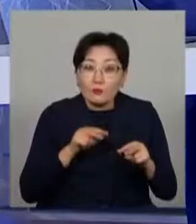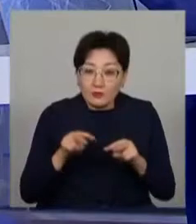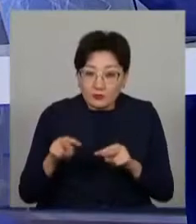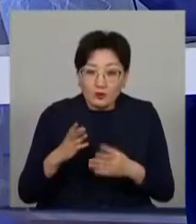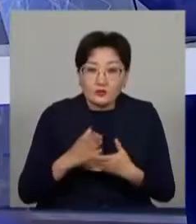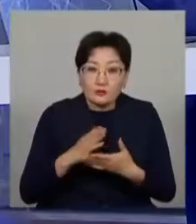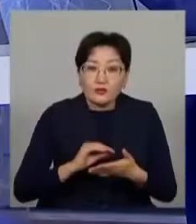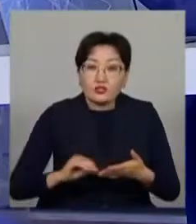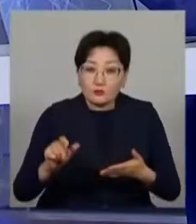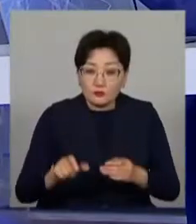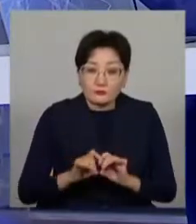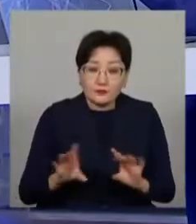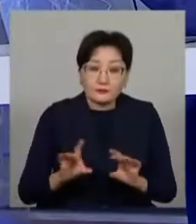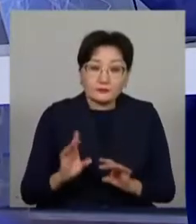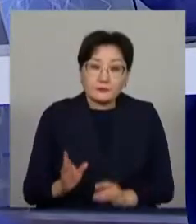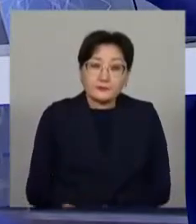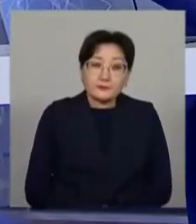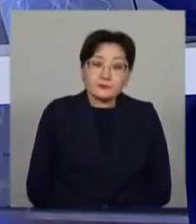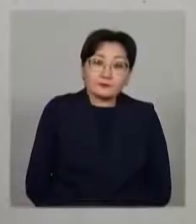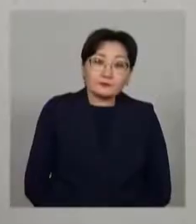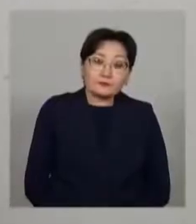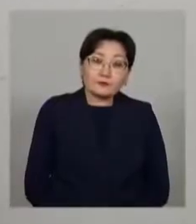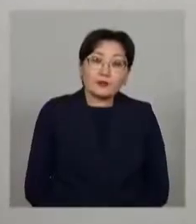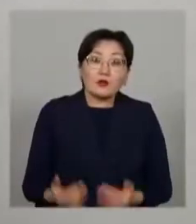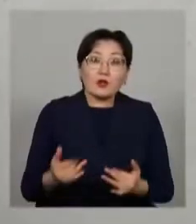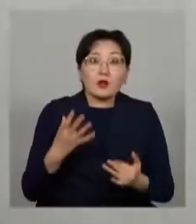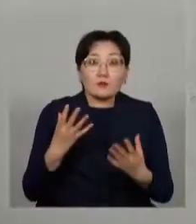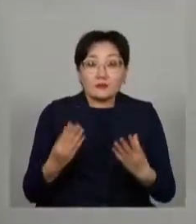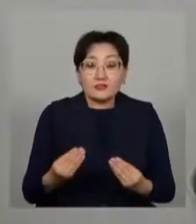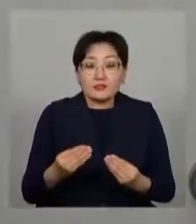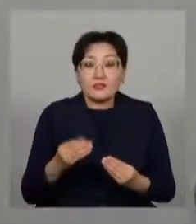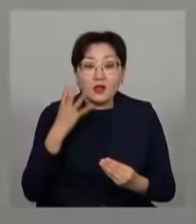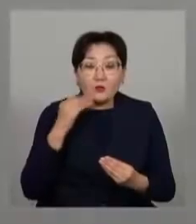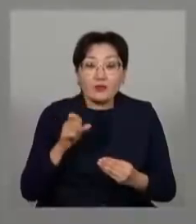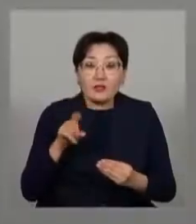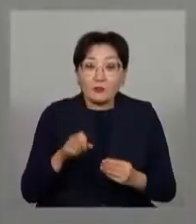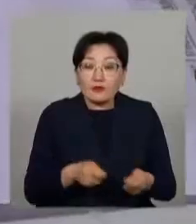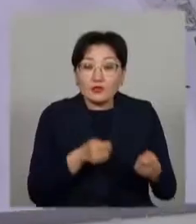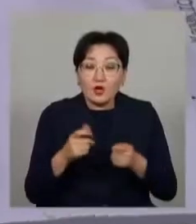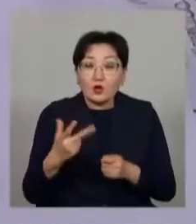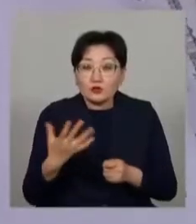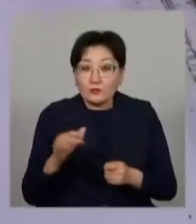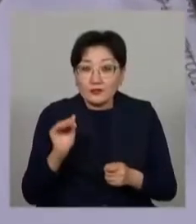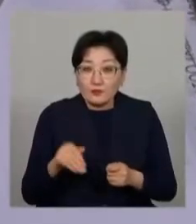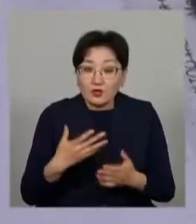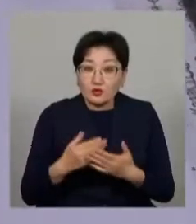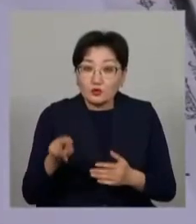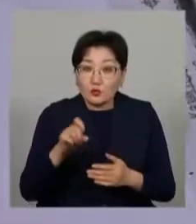отыр? Жанар Ғаниқызы тарқатады. Бүгін Алматы хабқа жеткізілген 35 мыңға жуық